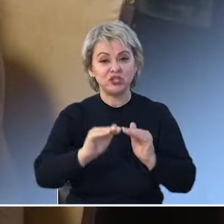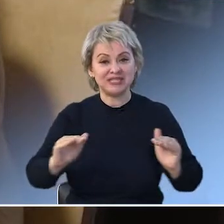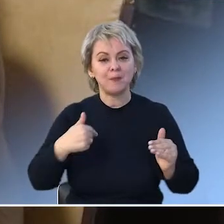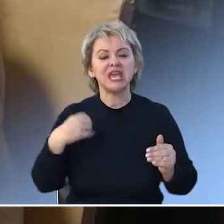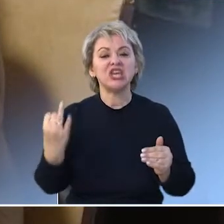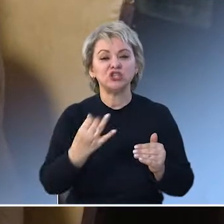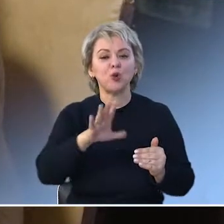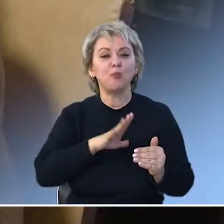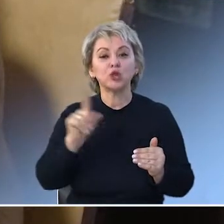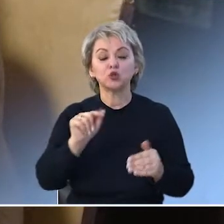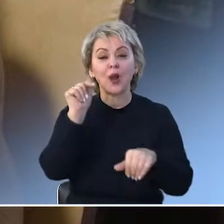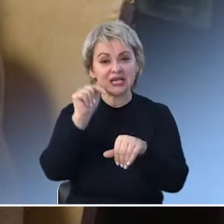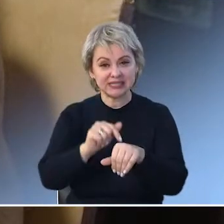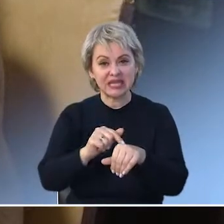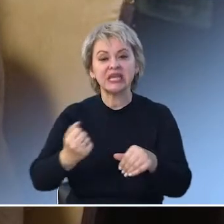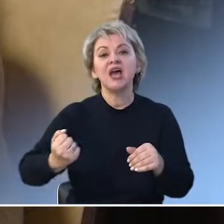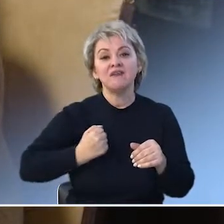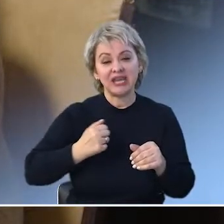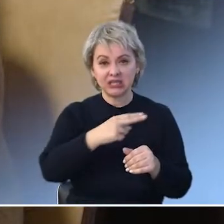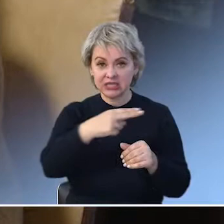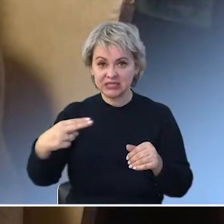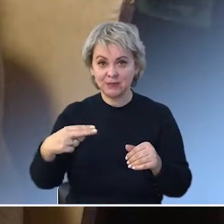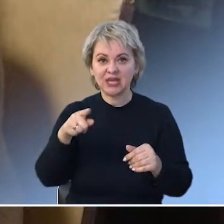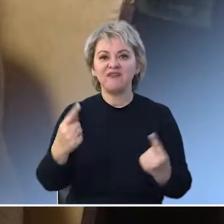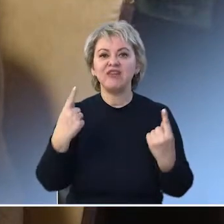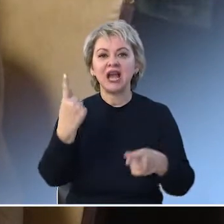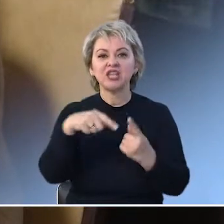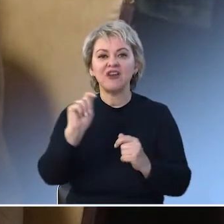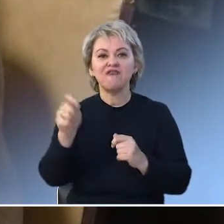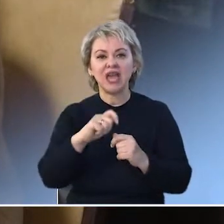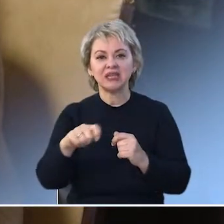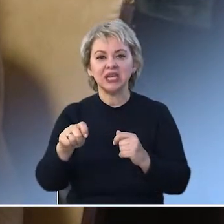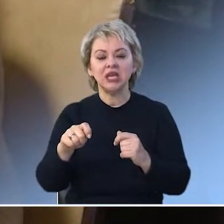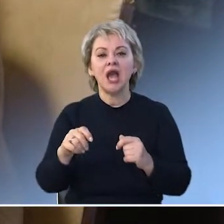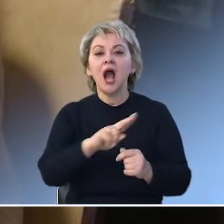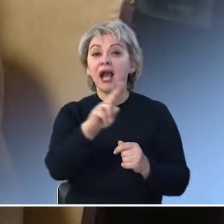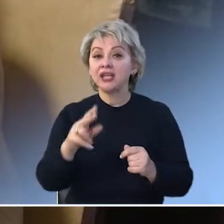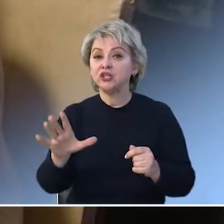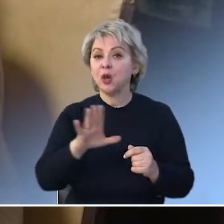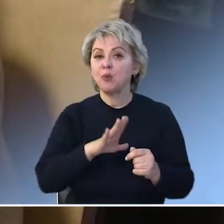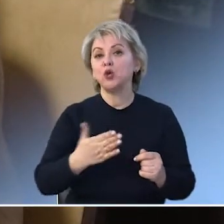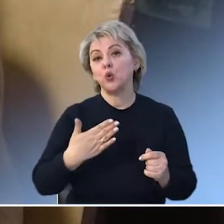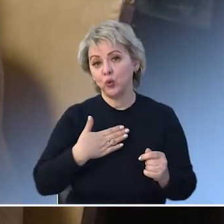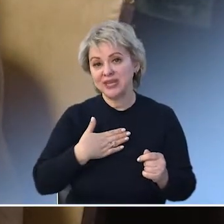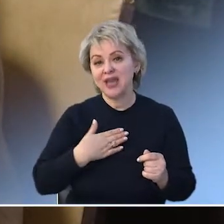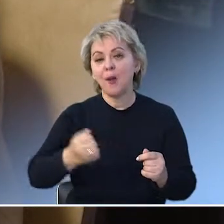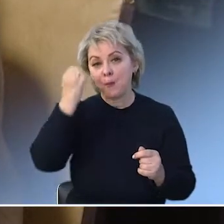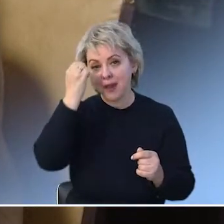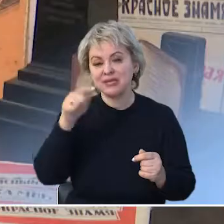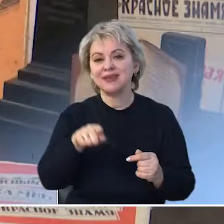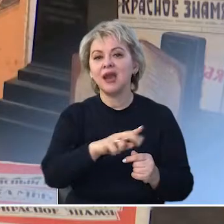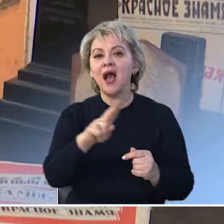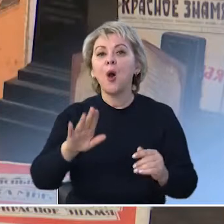с детства меня привлекало все, что касается военной тематики, Великой Отечественной войны. Вот, какие-то были у меня